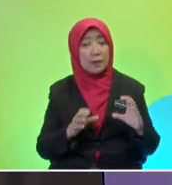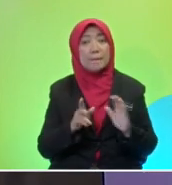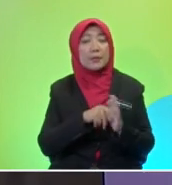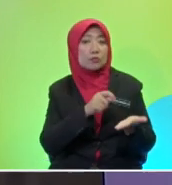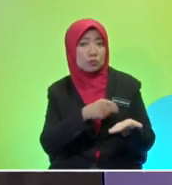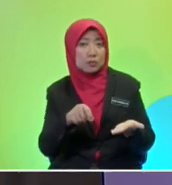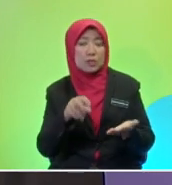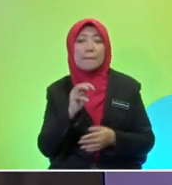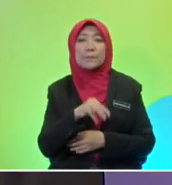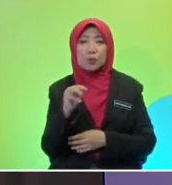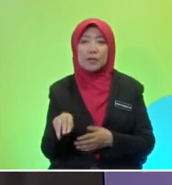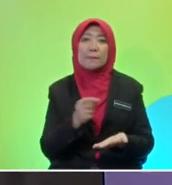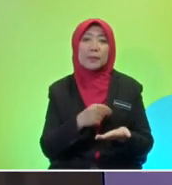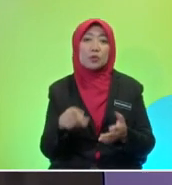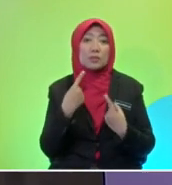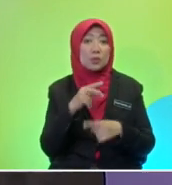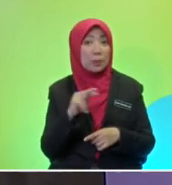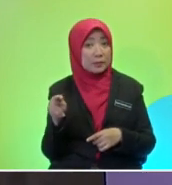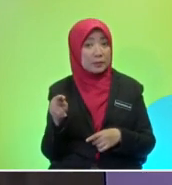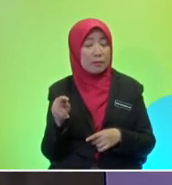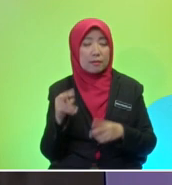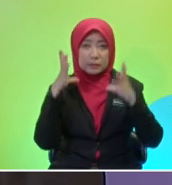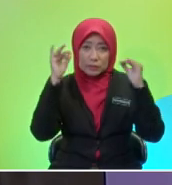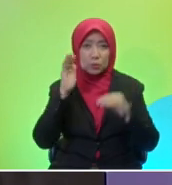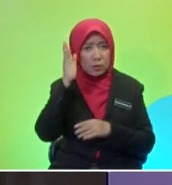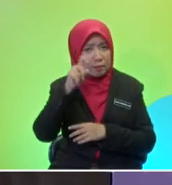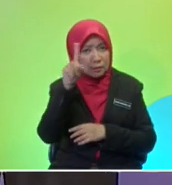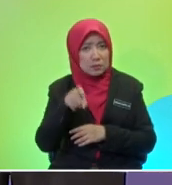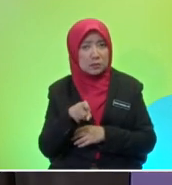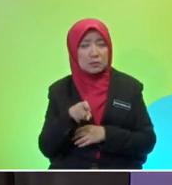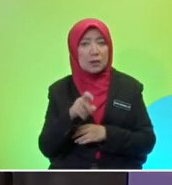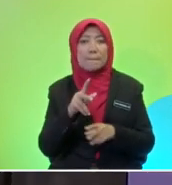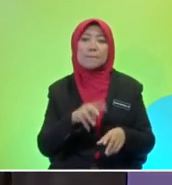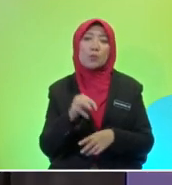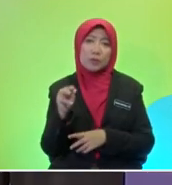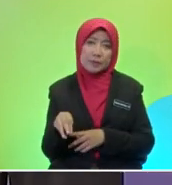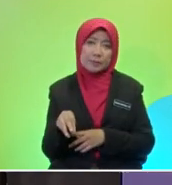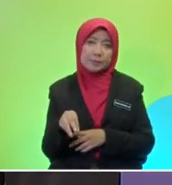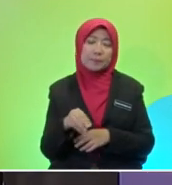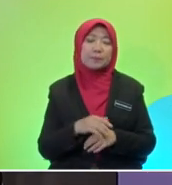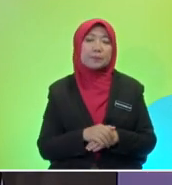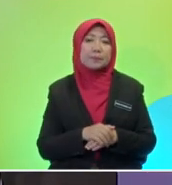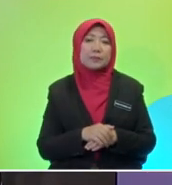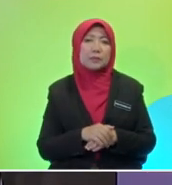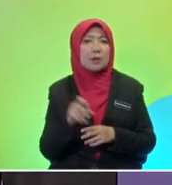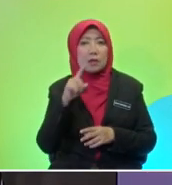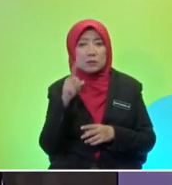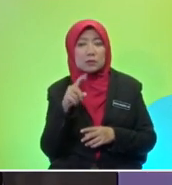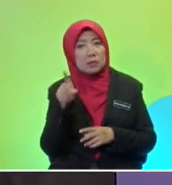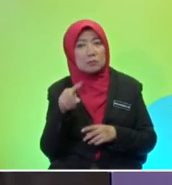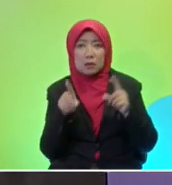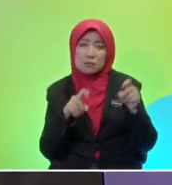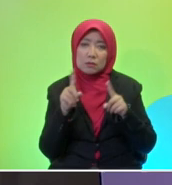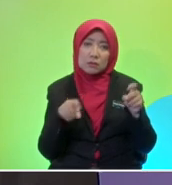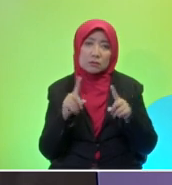murid menulis jawaban dan saya juga bertanya pelajaran jadi di sini Saya punya Lisa juga Oke saya akan tanya murid tanya